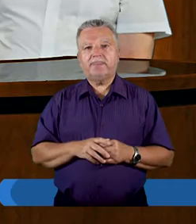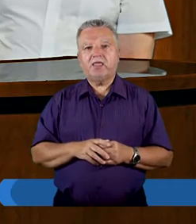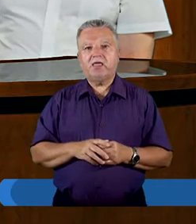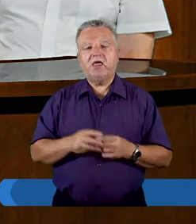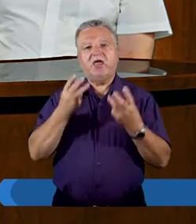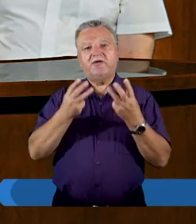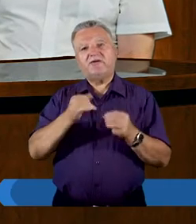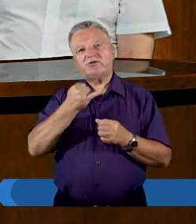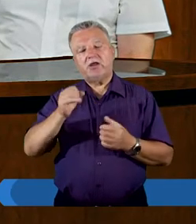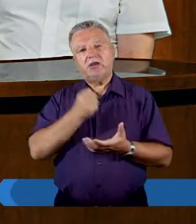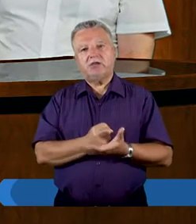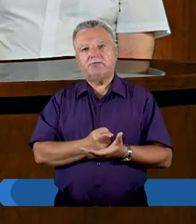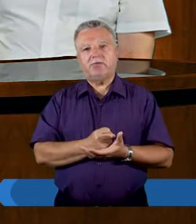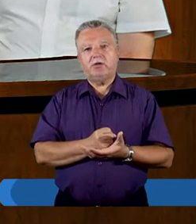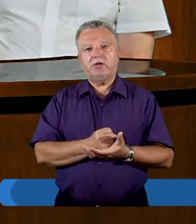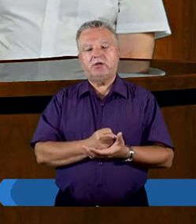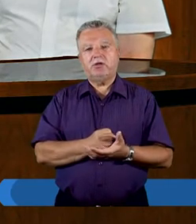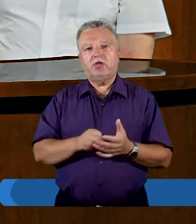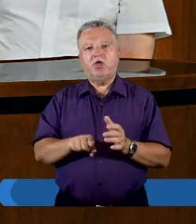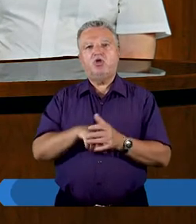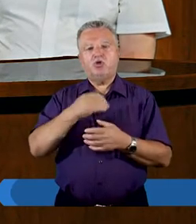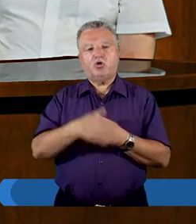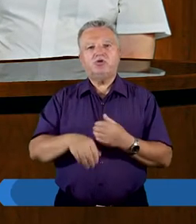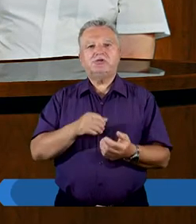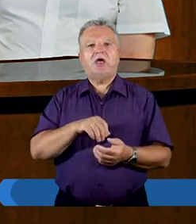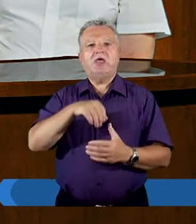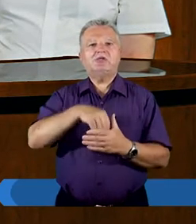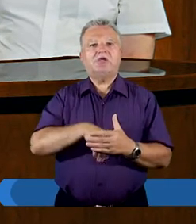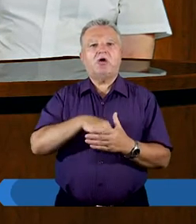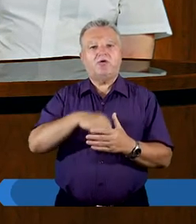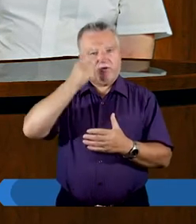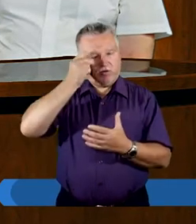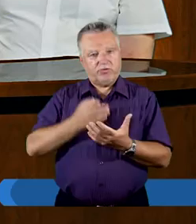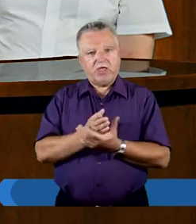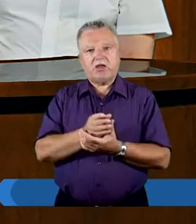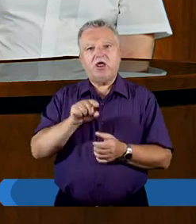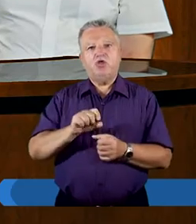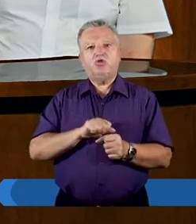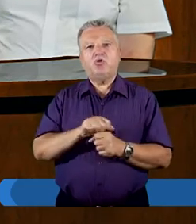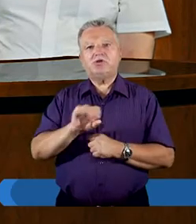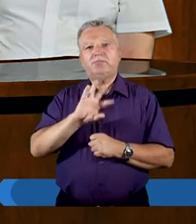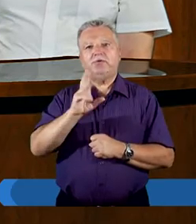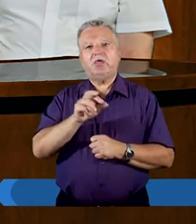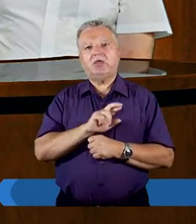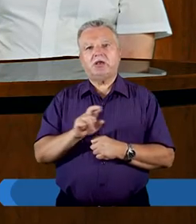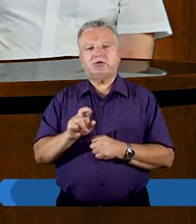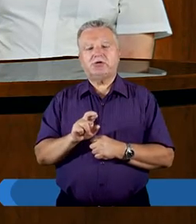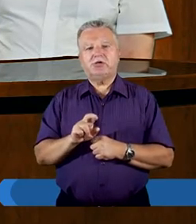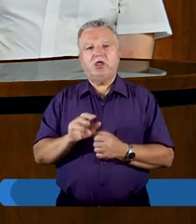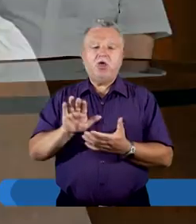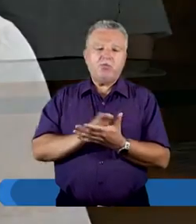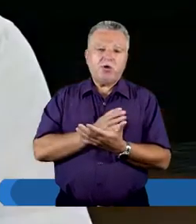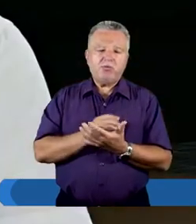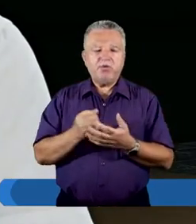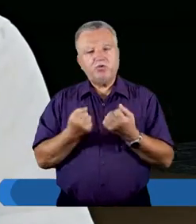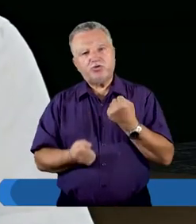w historii Hioba. Do końca zachował tę wiarę. To jest przepiękna rzecz. Mimo zmagań różnych,